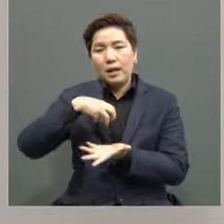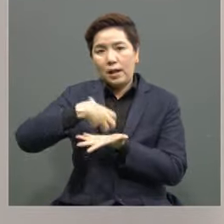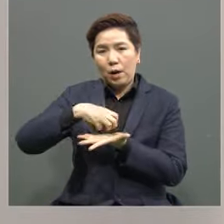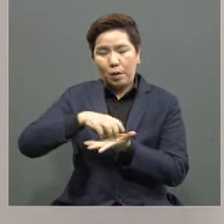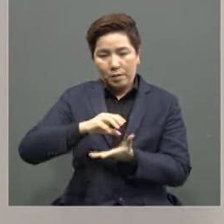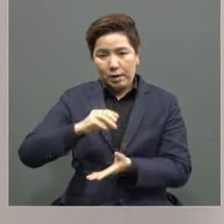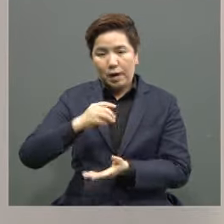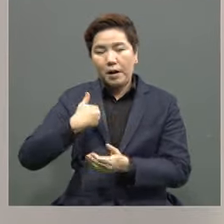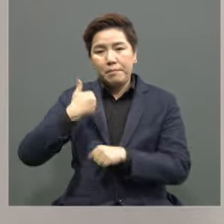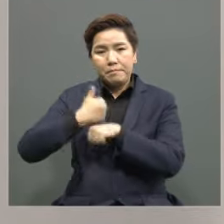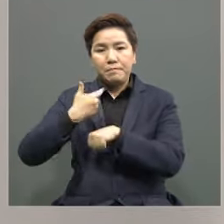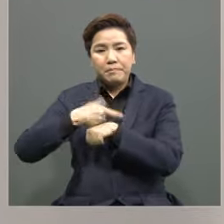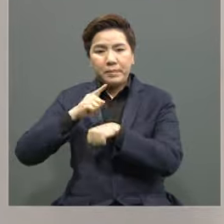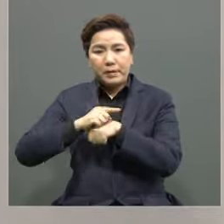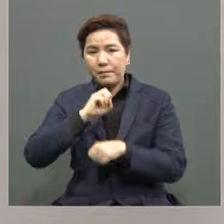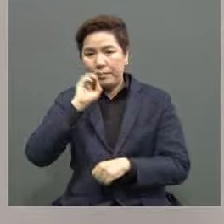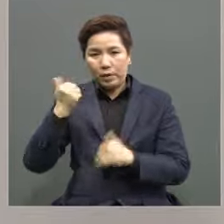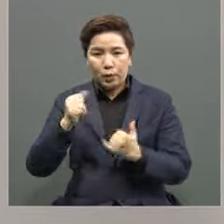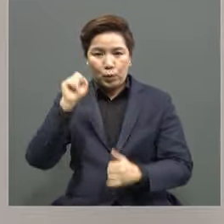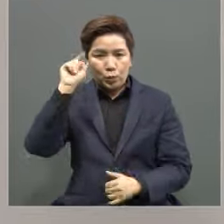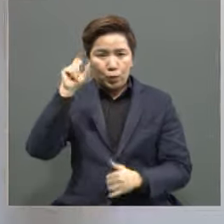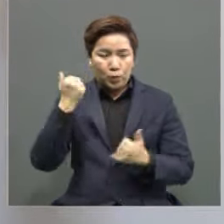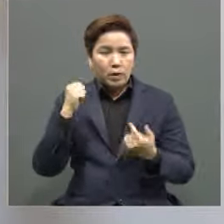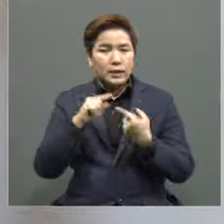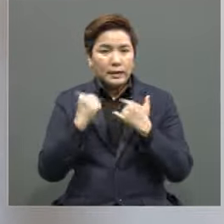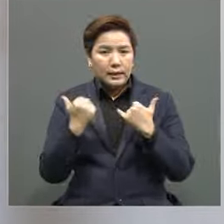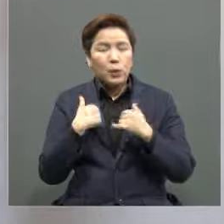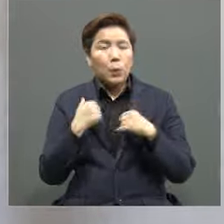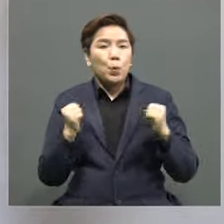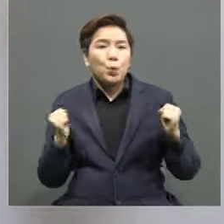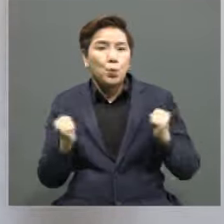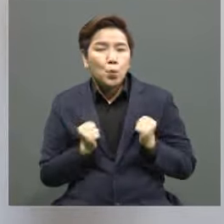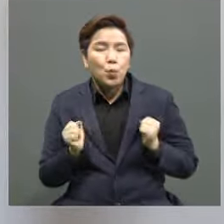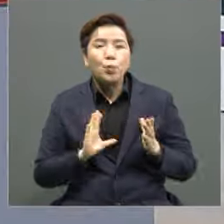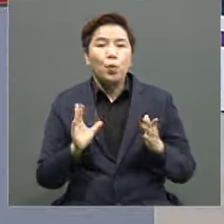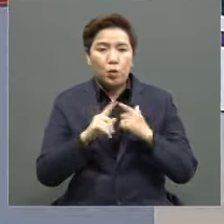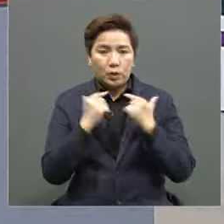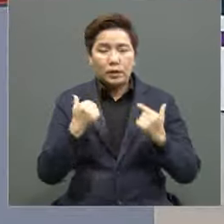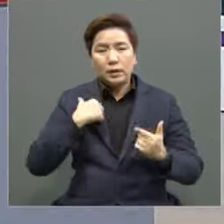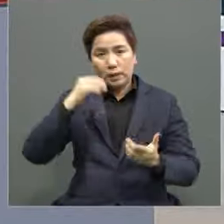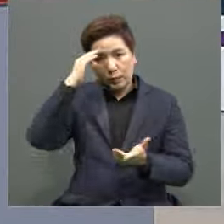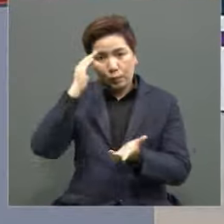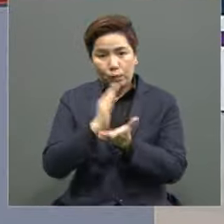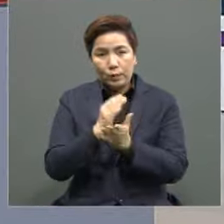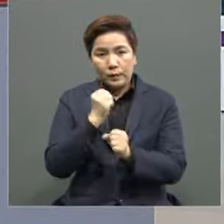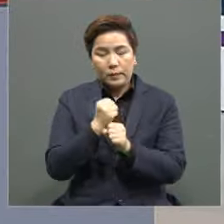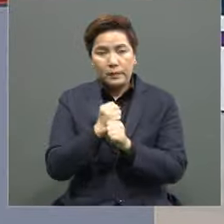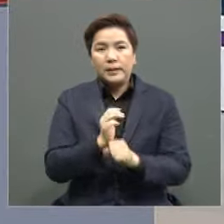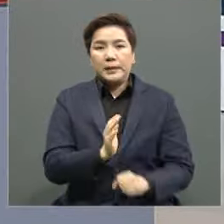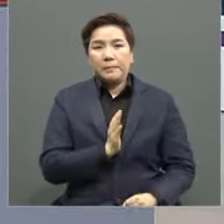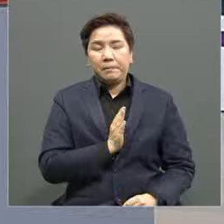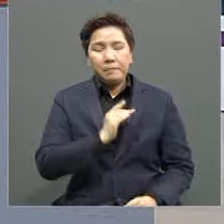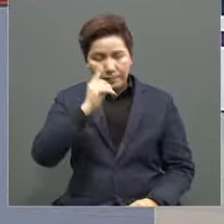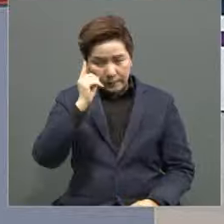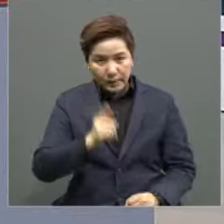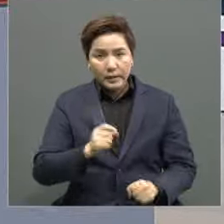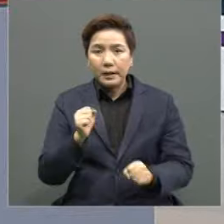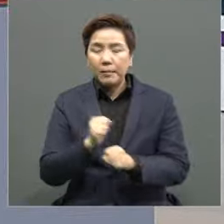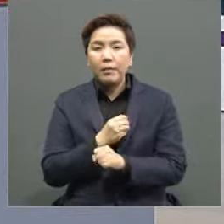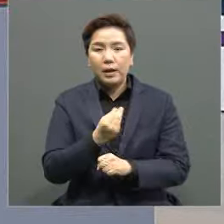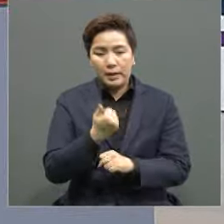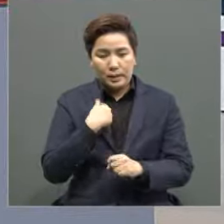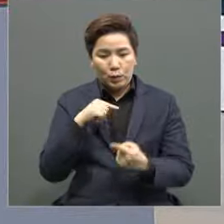เร็วครับ เพราะฉะนั้นไม่ต้องห่วงแล้วก็ไม่ต้องกลัวหรือว่ากังวล นะคะว่าตำรวจเองก็จะทำงานไม่เต็มที่เพราะที่นี่ตอนนี้เขาก็มีการ